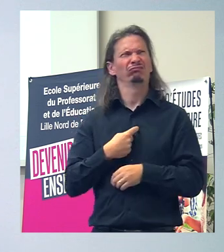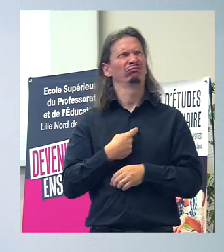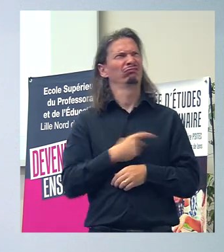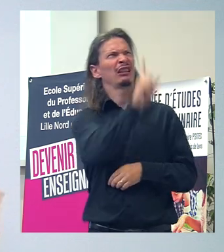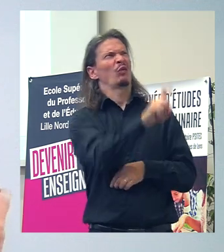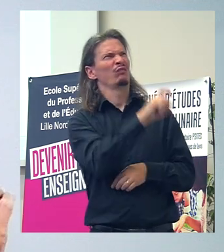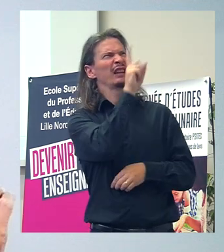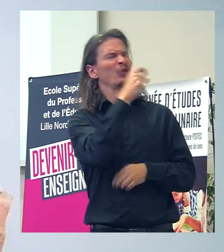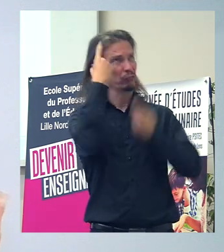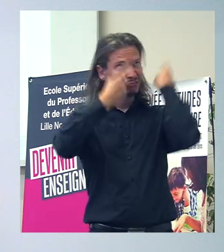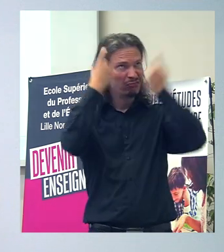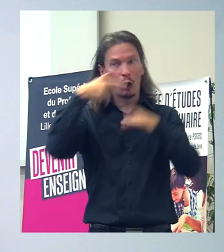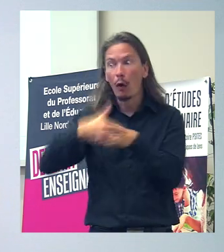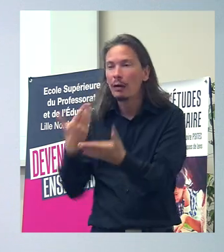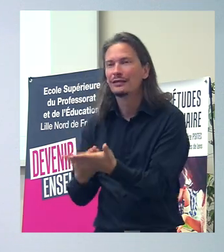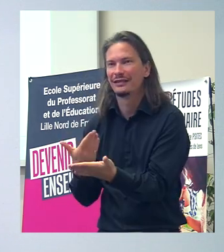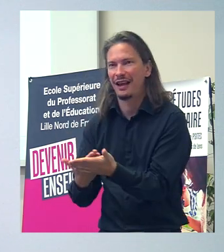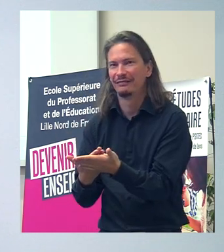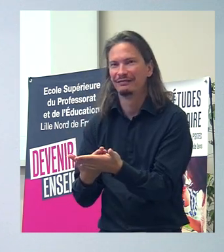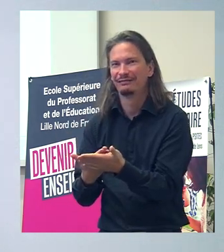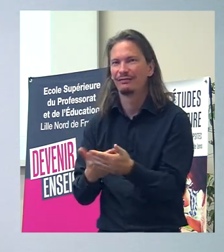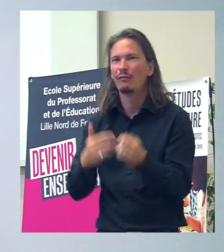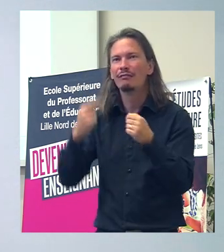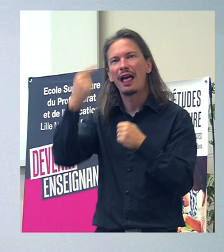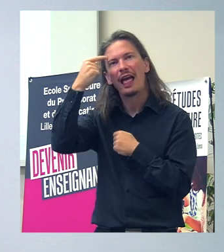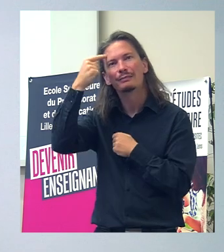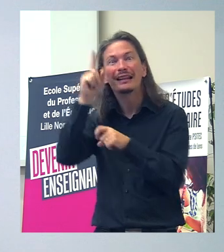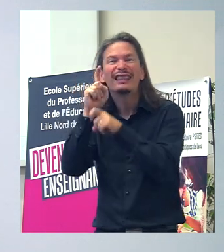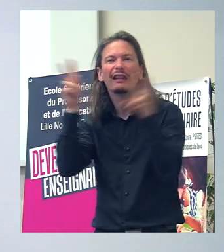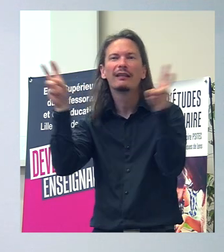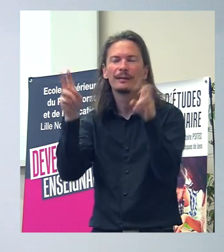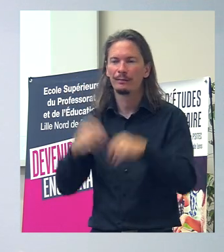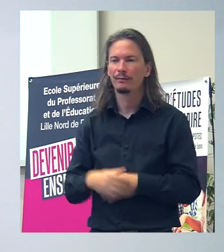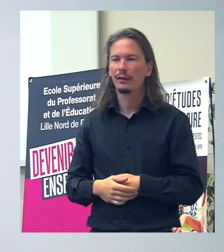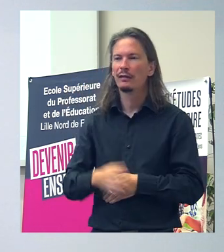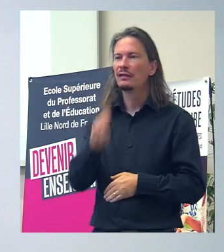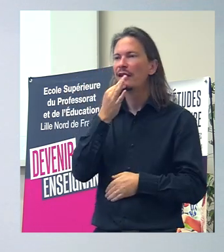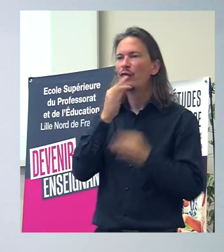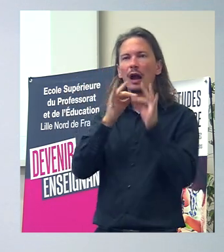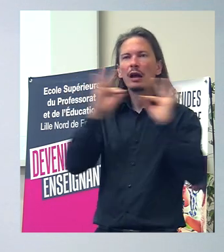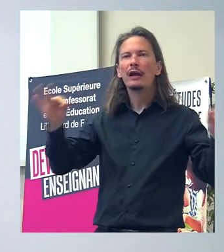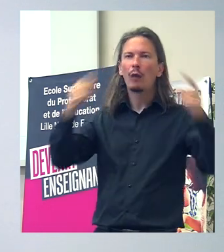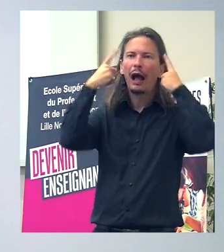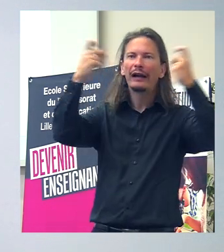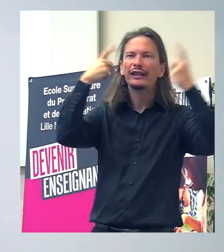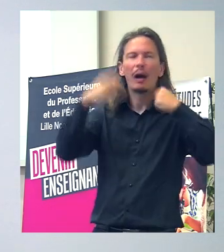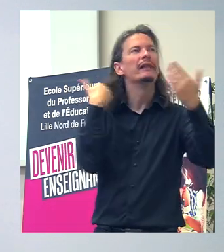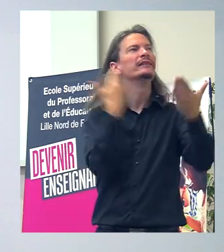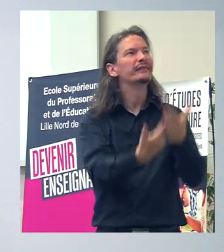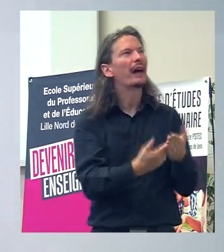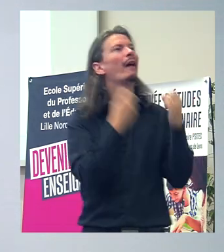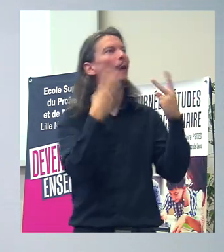c'est ça le début de l'esprit critique, évidemment, c'est de ne pas prendre un récit, fût-il un conte, pour argent